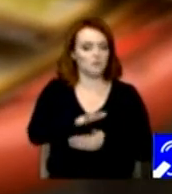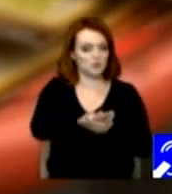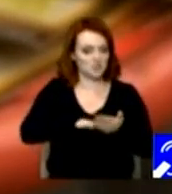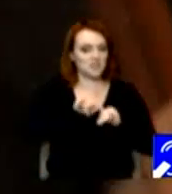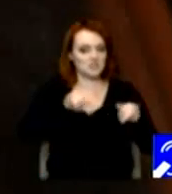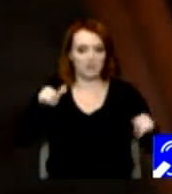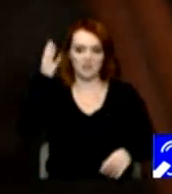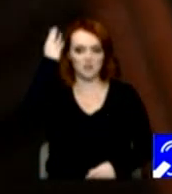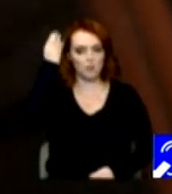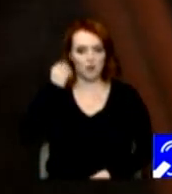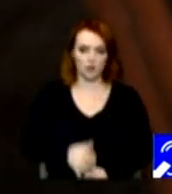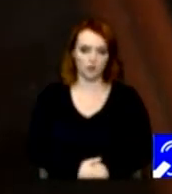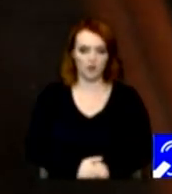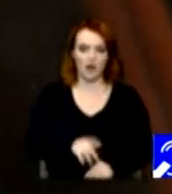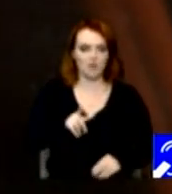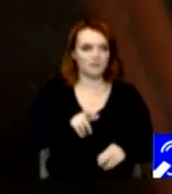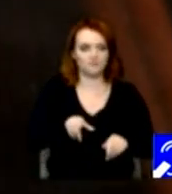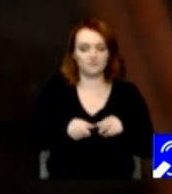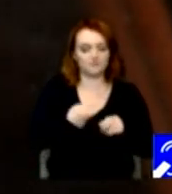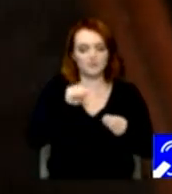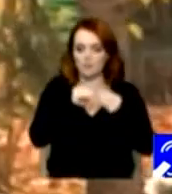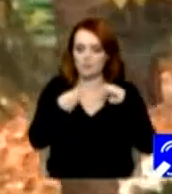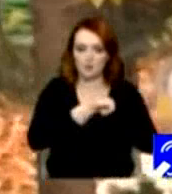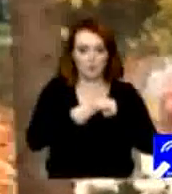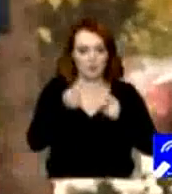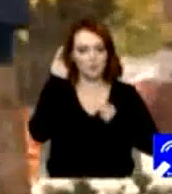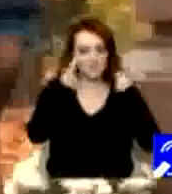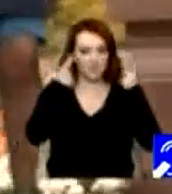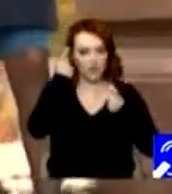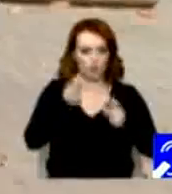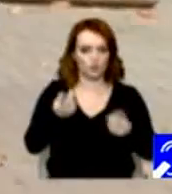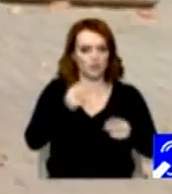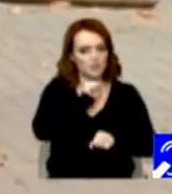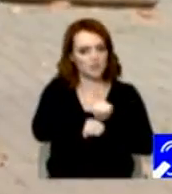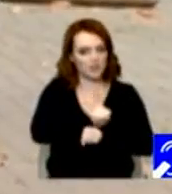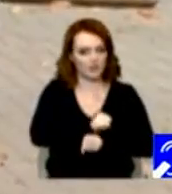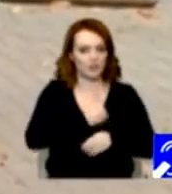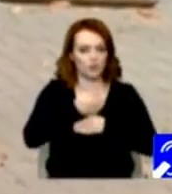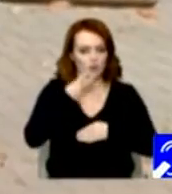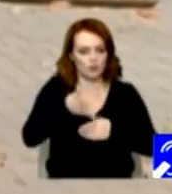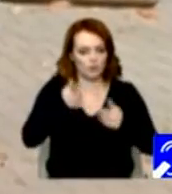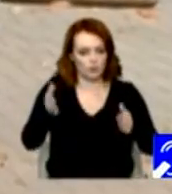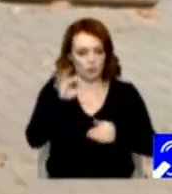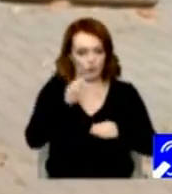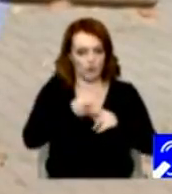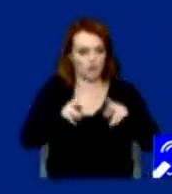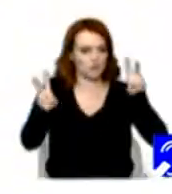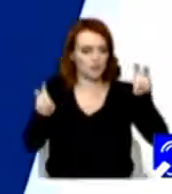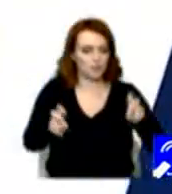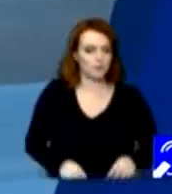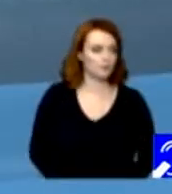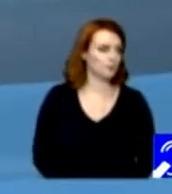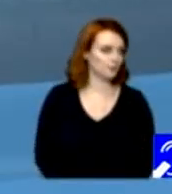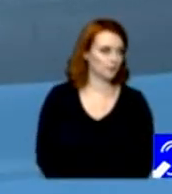acum încearcă autoritățile se tempereze această pasiune în rândul basarabenilor Aflați imediat fentele jurnal